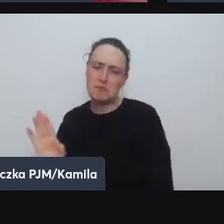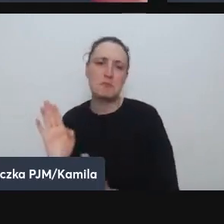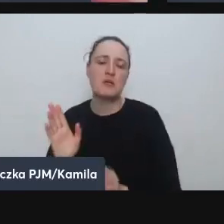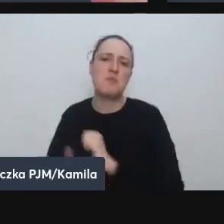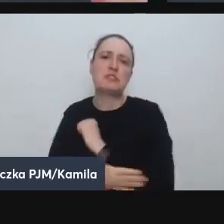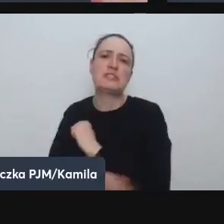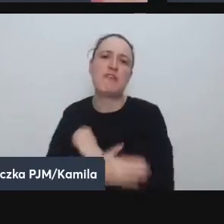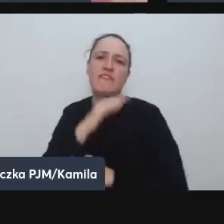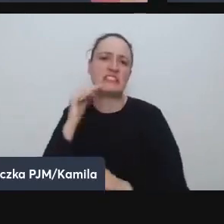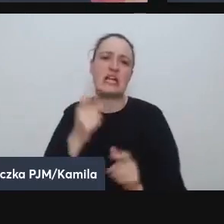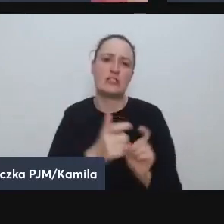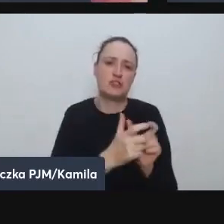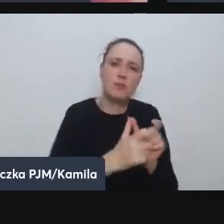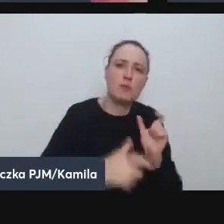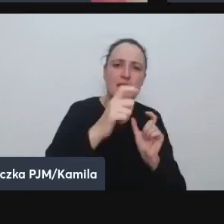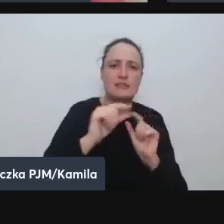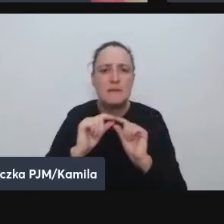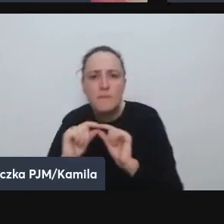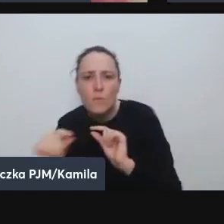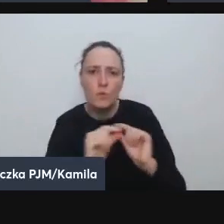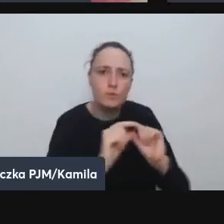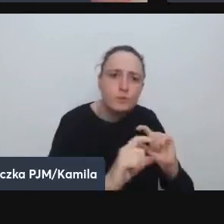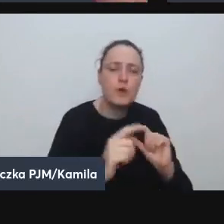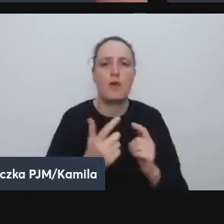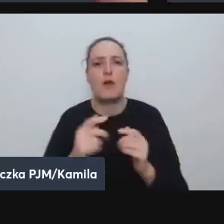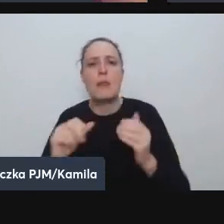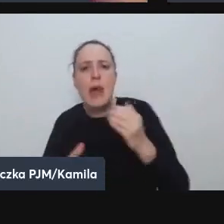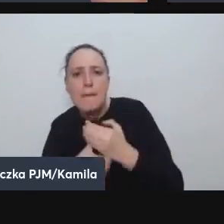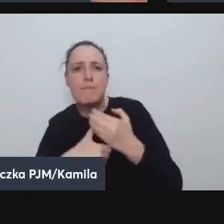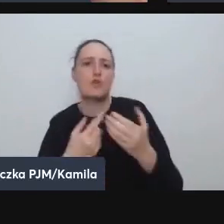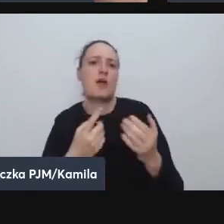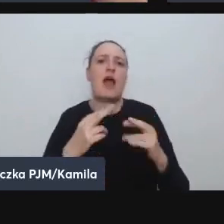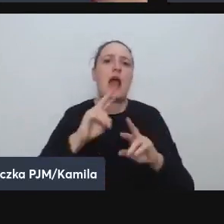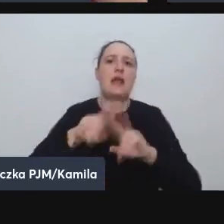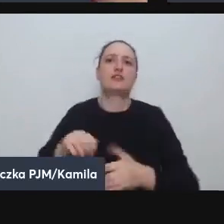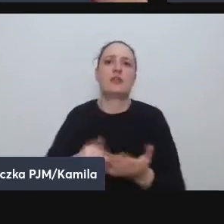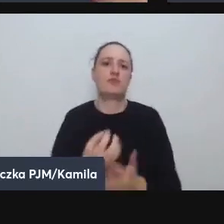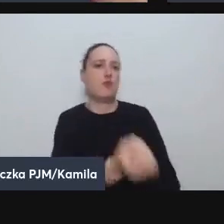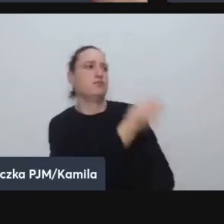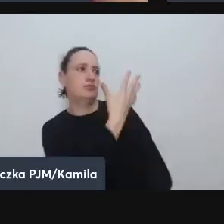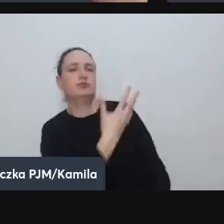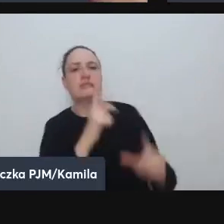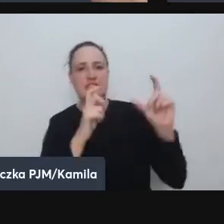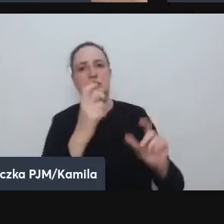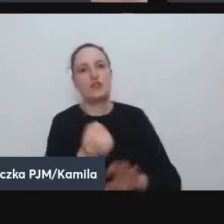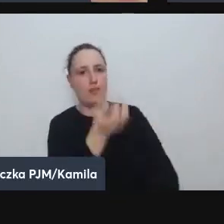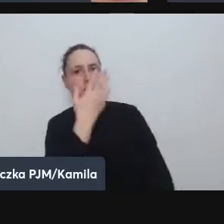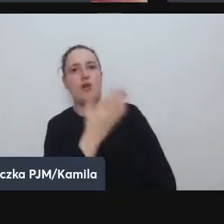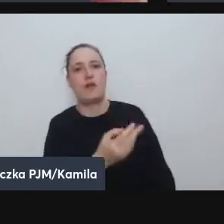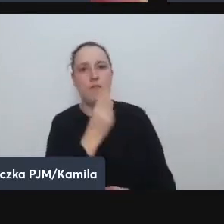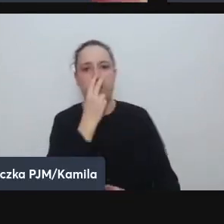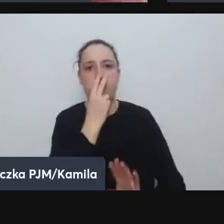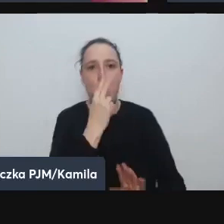prostu wkładka, podpaska, tampon i resztę rzeczy na przykład pokazać na, nie wiem, na prezentacji nawet, nie? Ale można